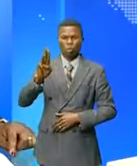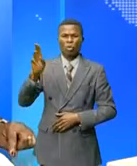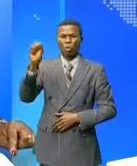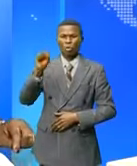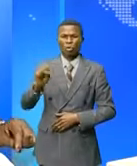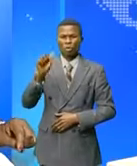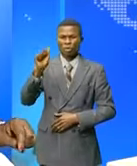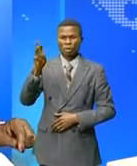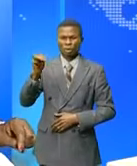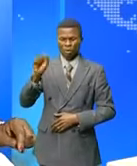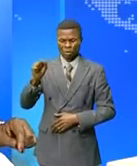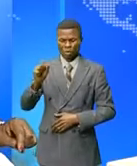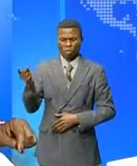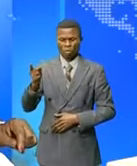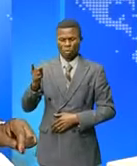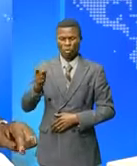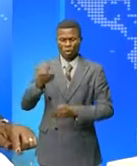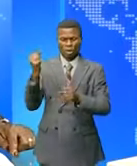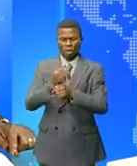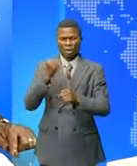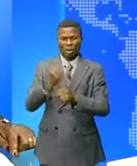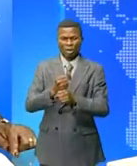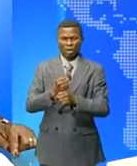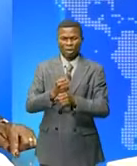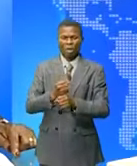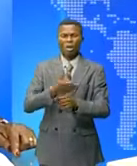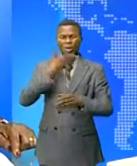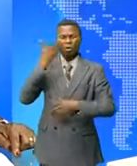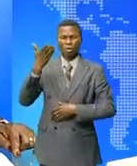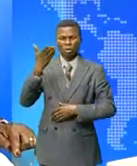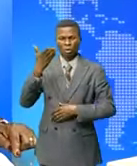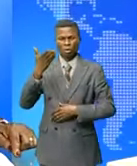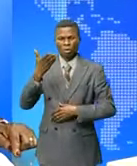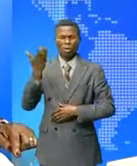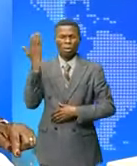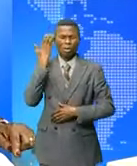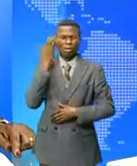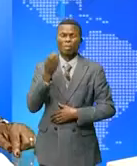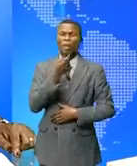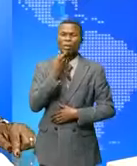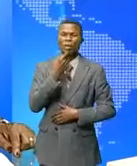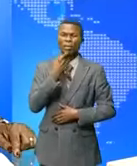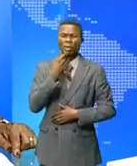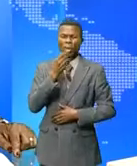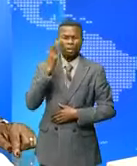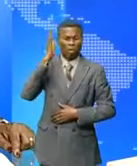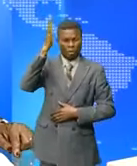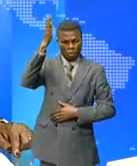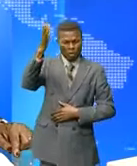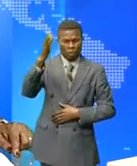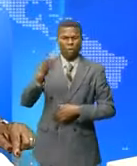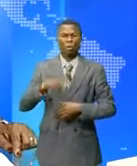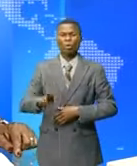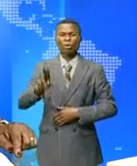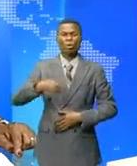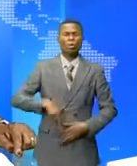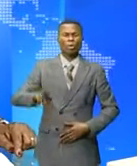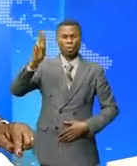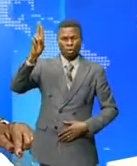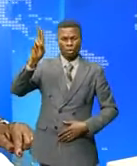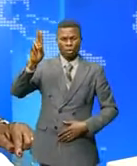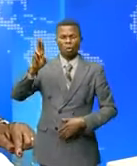Raphaël pour son œuvre d'esprit. Le repère historique, perspective d'avenir de l'UDPS sont